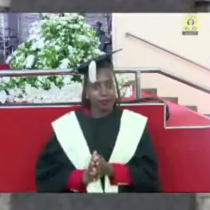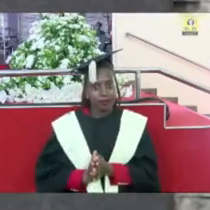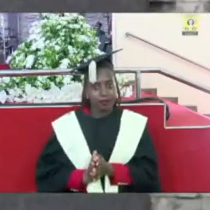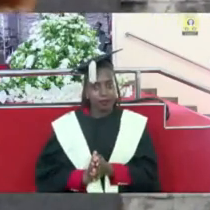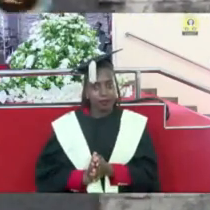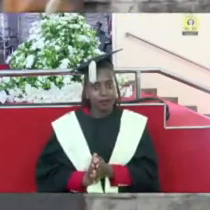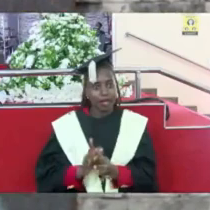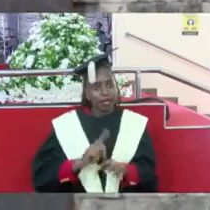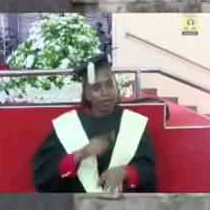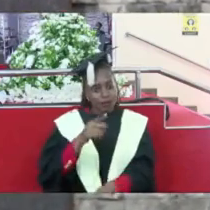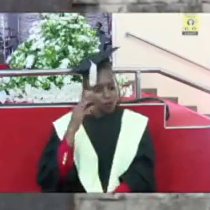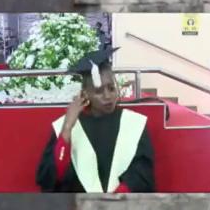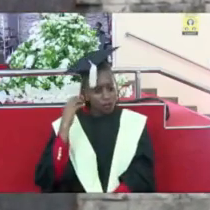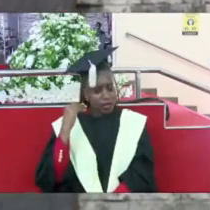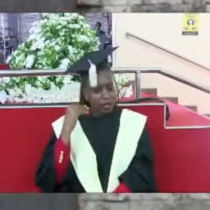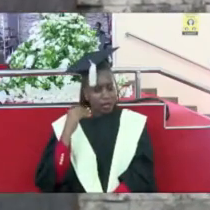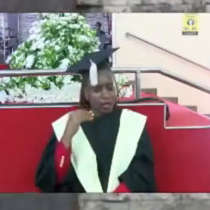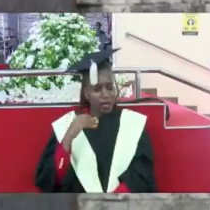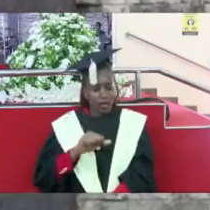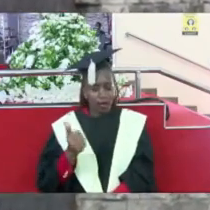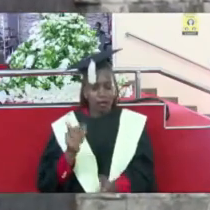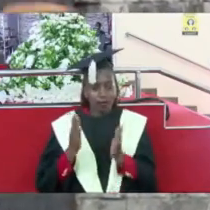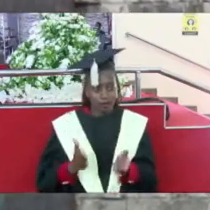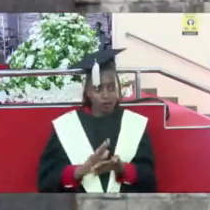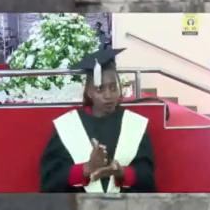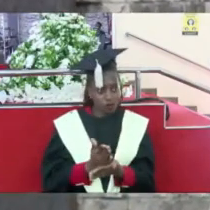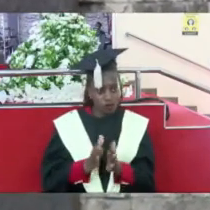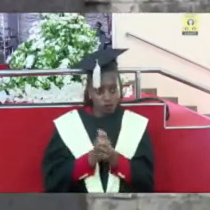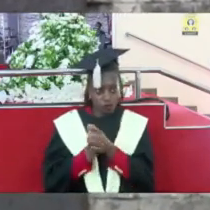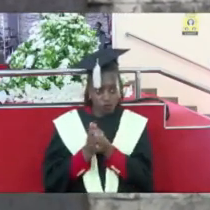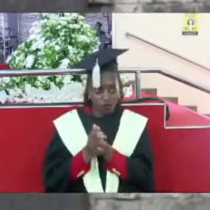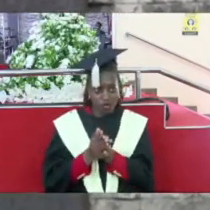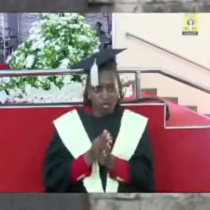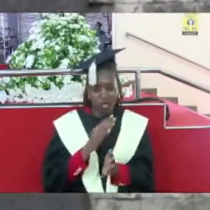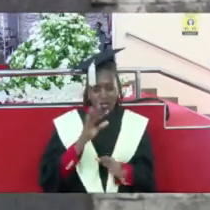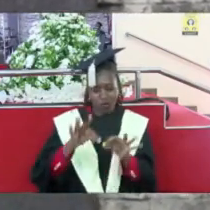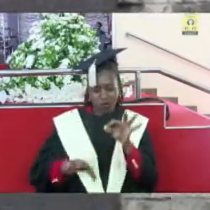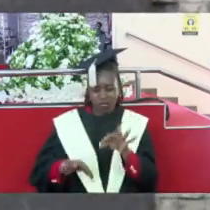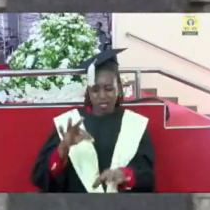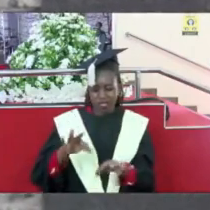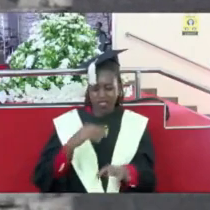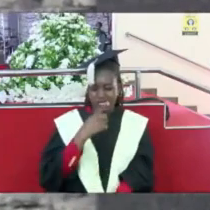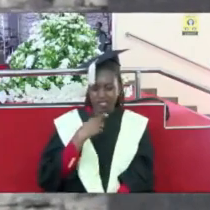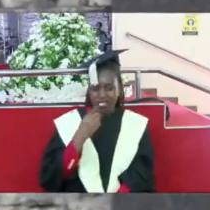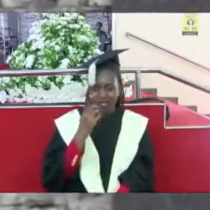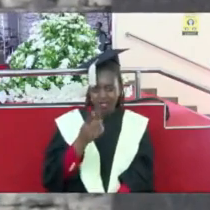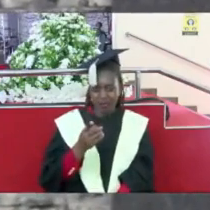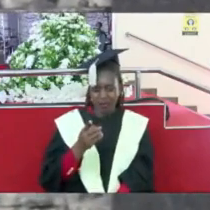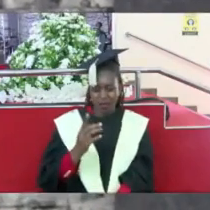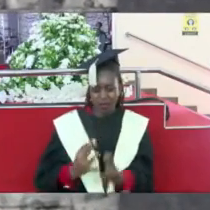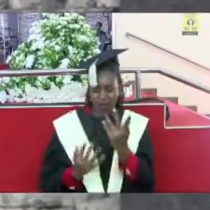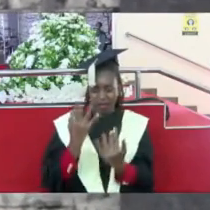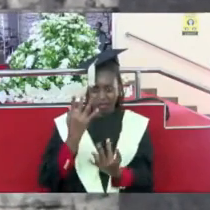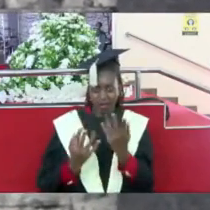unapofisikia hadithi ya mwingine, unasema gaje? Anaenda jehenamu huyo, mwenye dhambi. Let lakini nataka kukujulisha hadithi hiyo